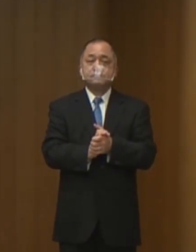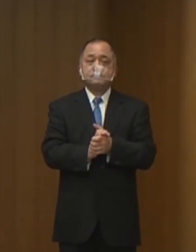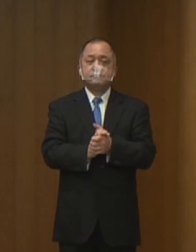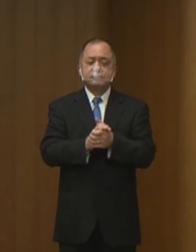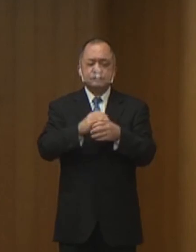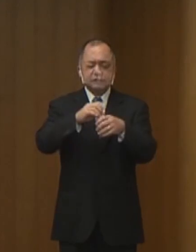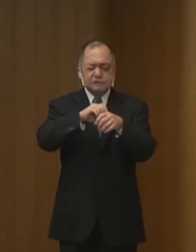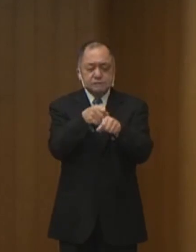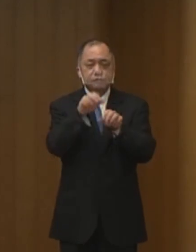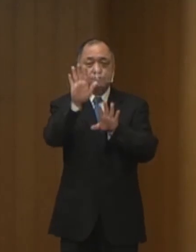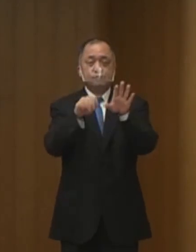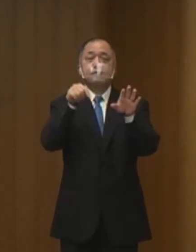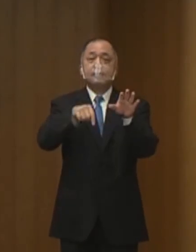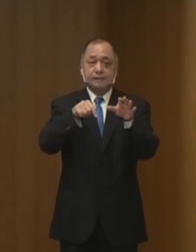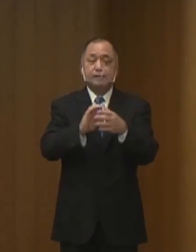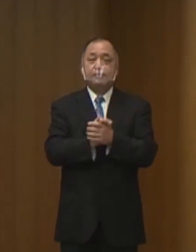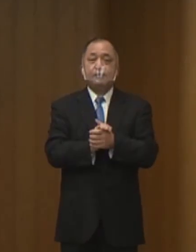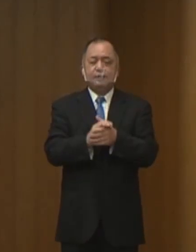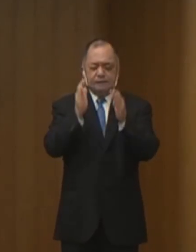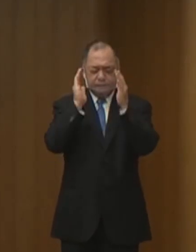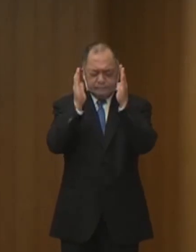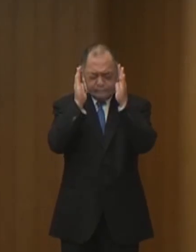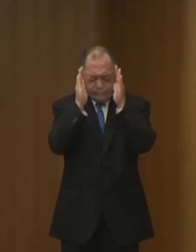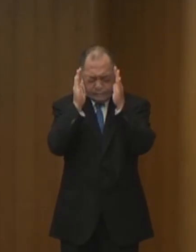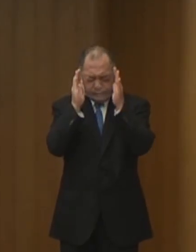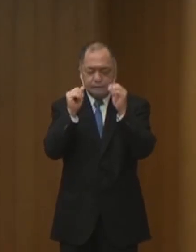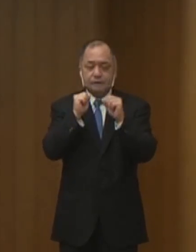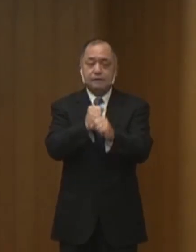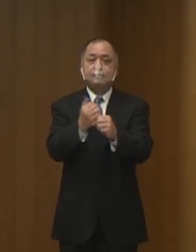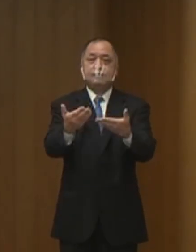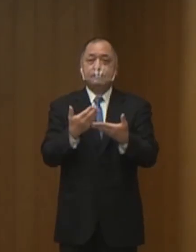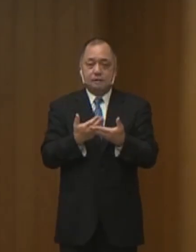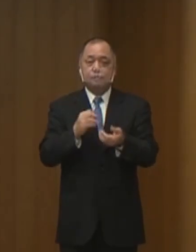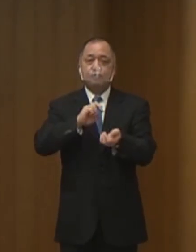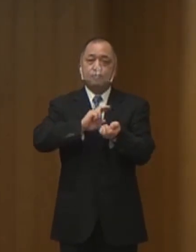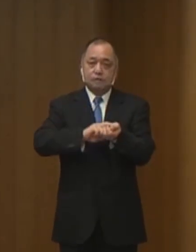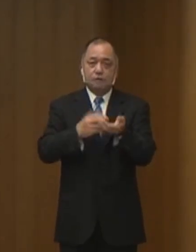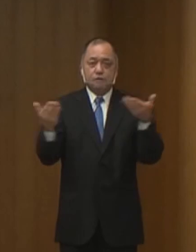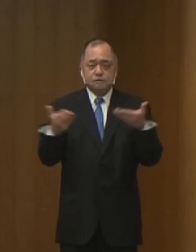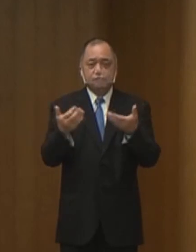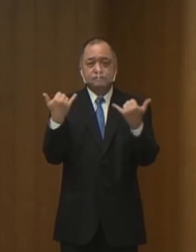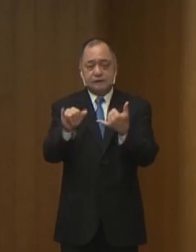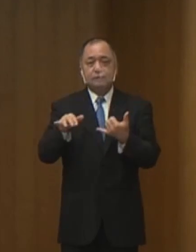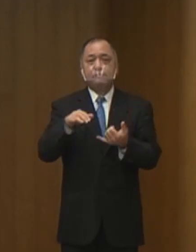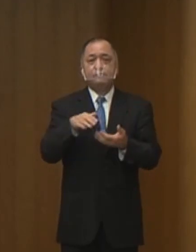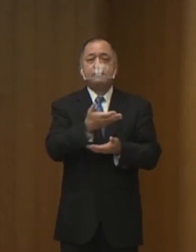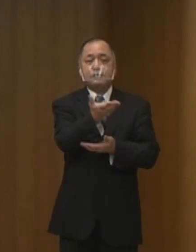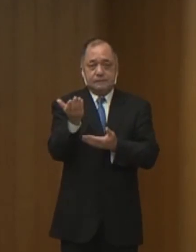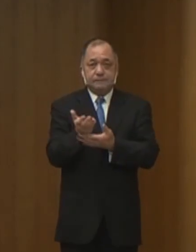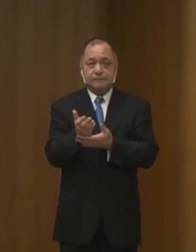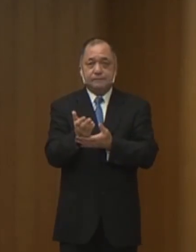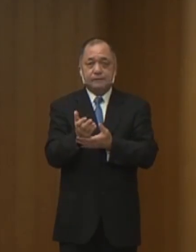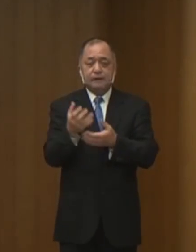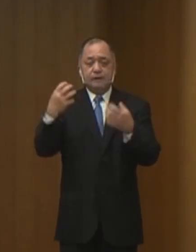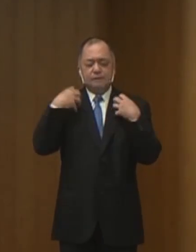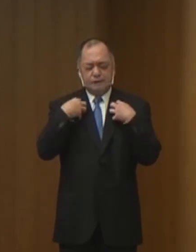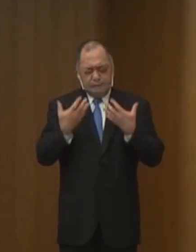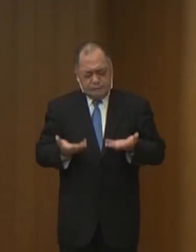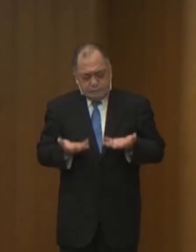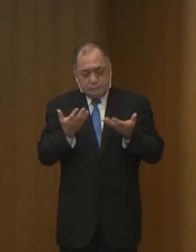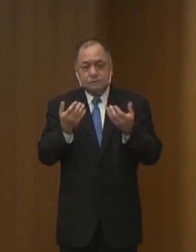厳しい状況の中で懸命に頑張っていただいている医療従事者の皆様、負担のそれを軽減していかな